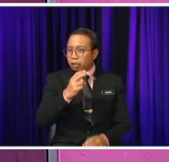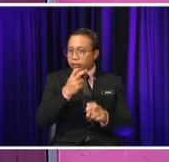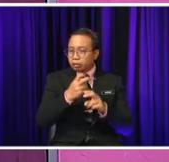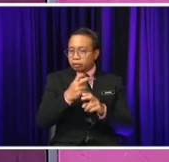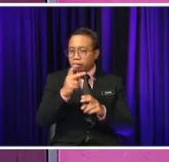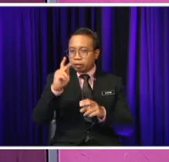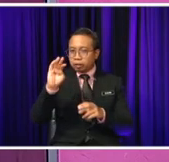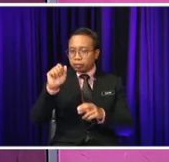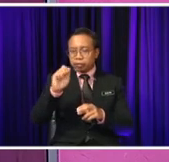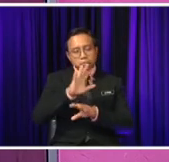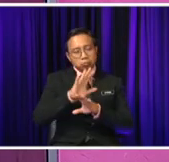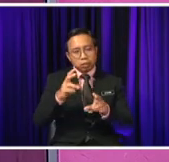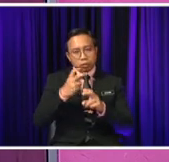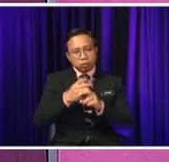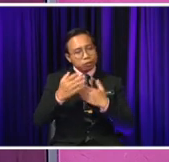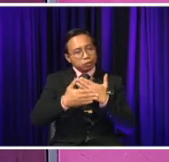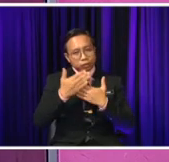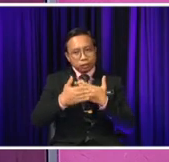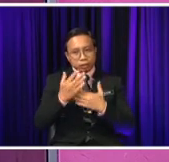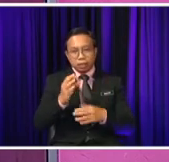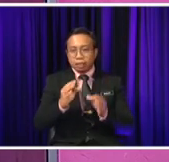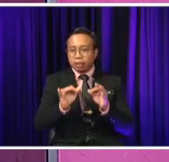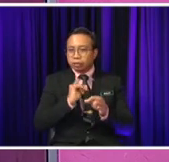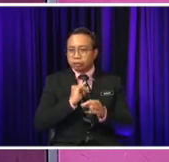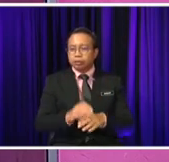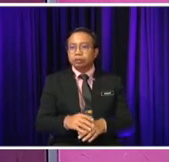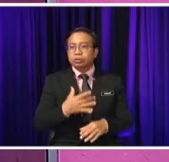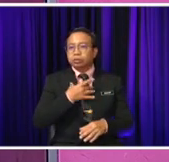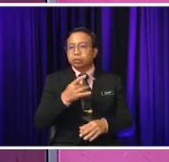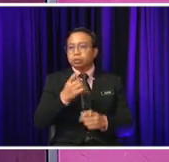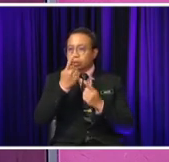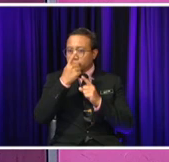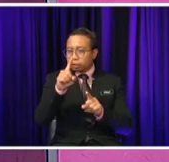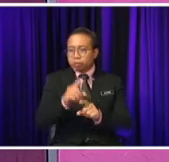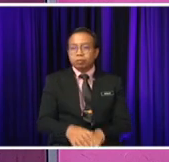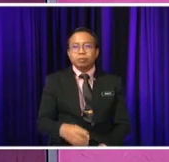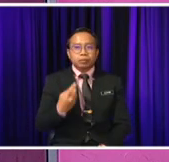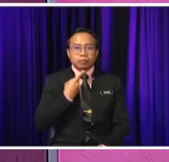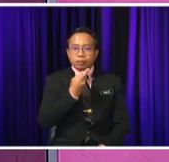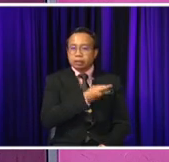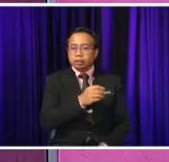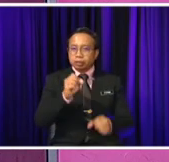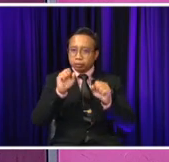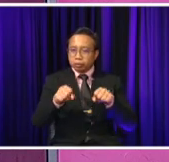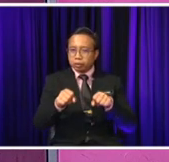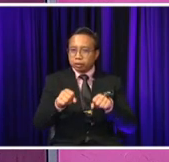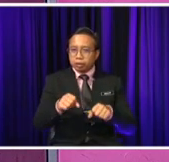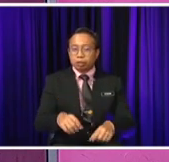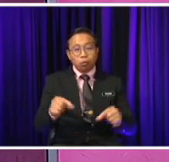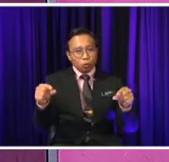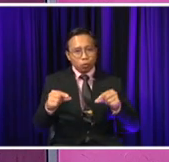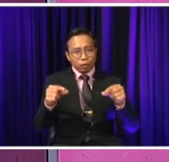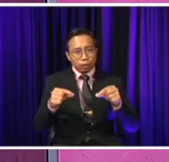akibat tidak kalau saya hilang kita boleh apa namanya kita goreng ikut